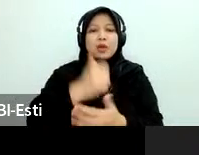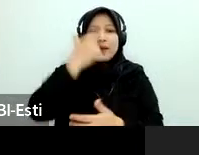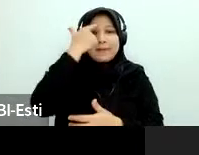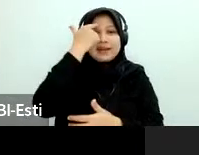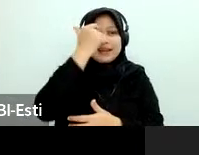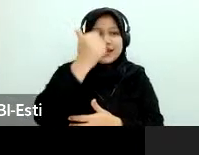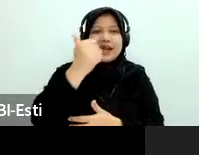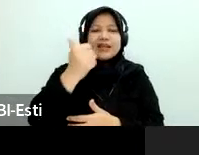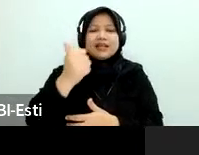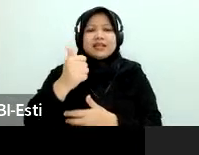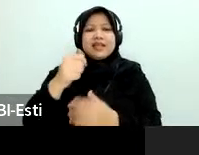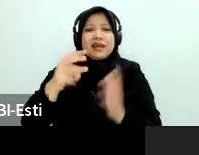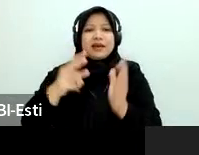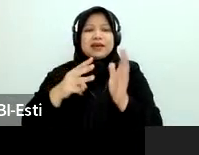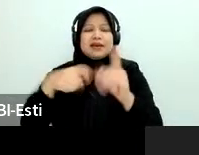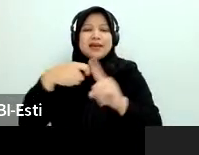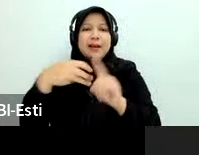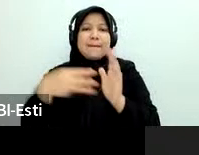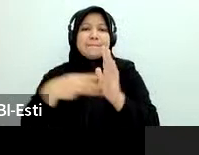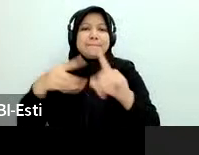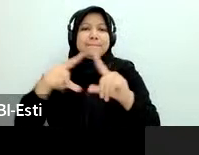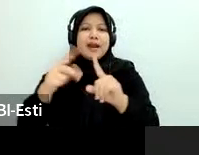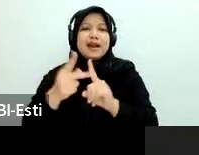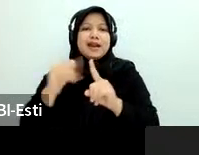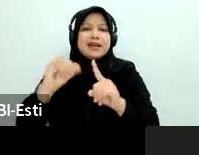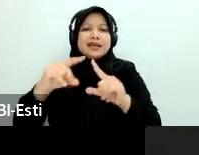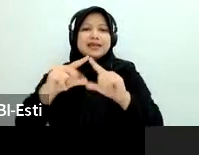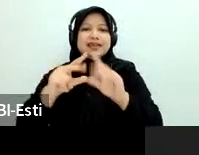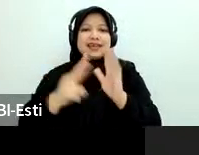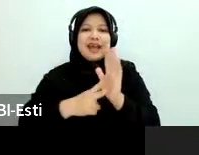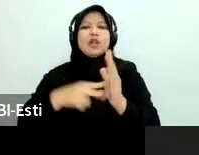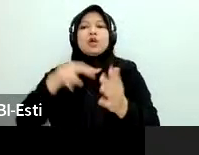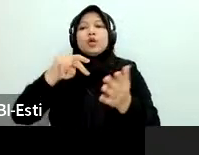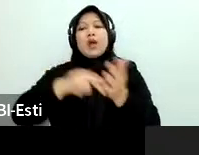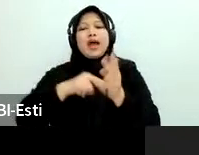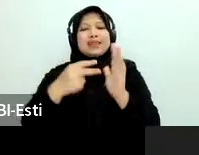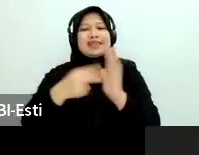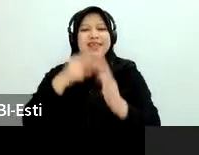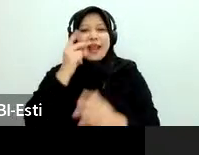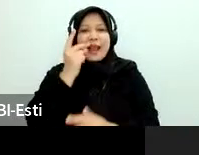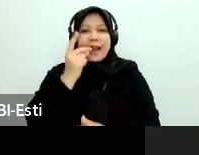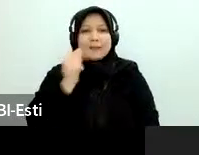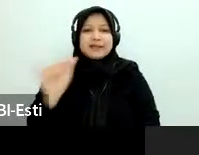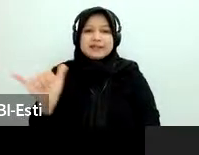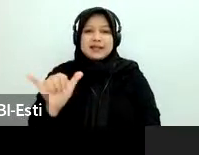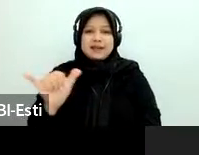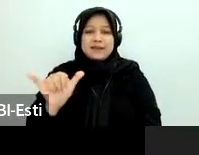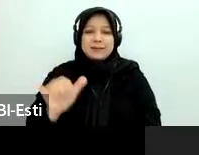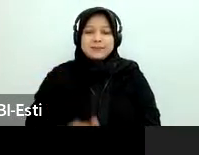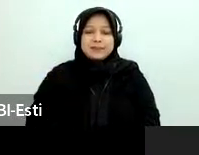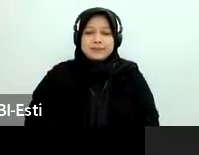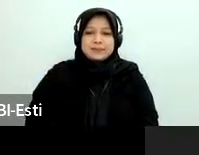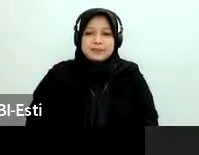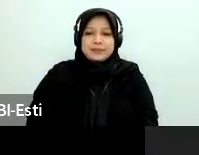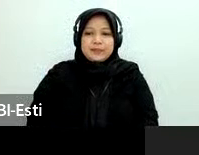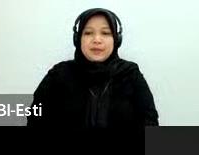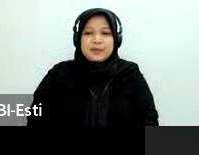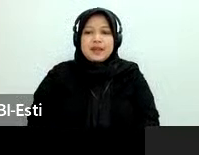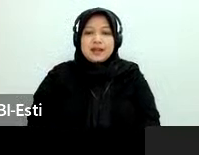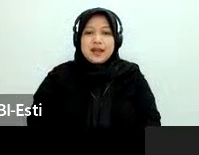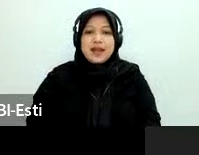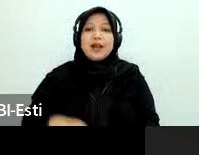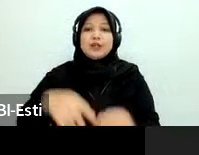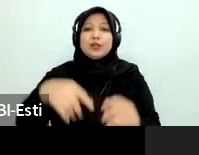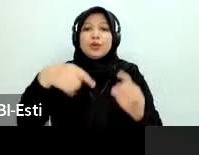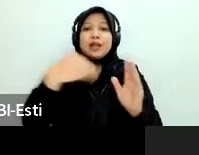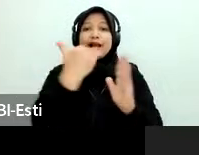sama am yakni Kampung meskipun kebijakan itu lebih Agi gunakan untuk kebaikan juga